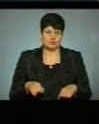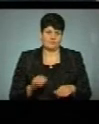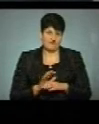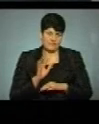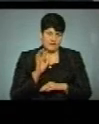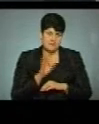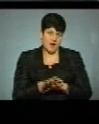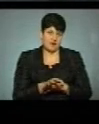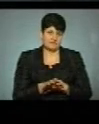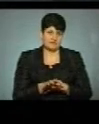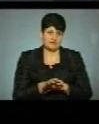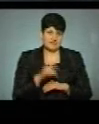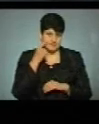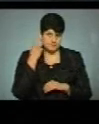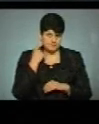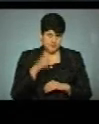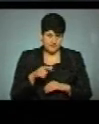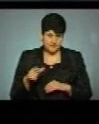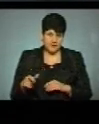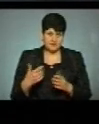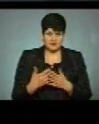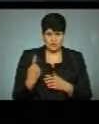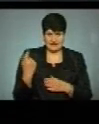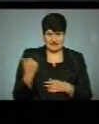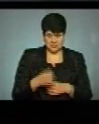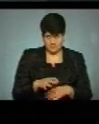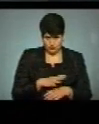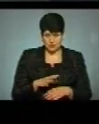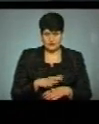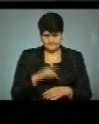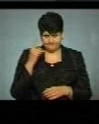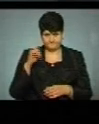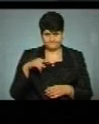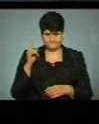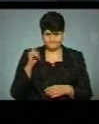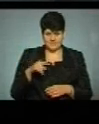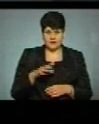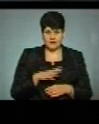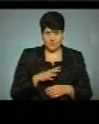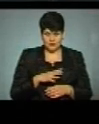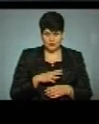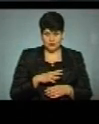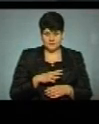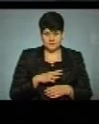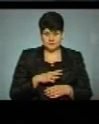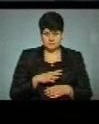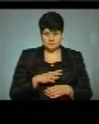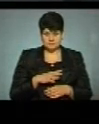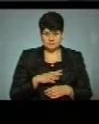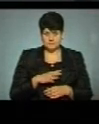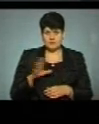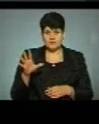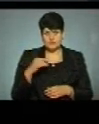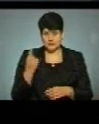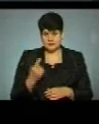відправити на карантин людей з Китаю, вже десь близько тижня була. Ну, тобто, якби вона була всюди на той момент, по всій